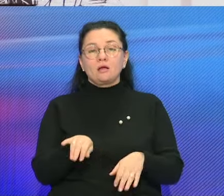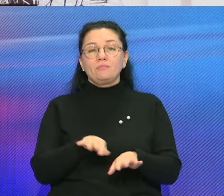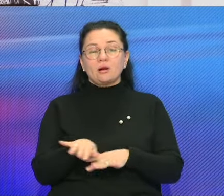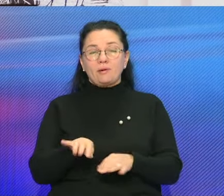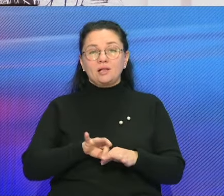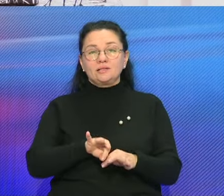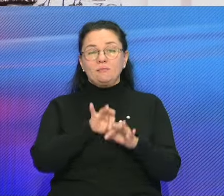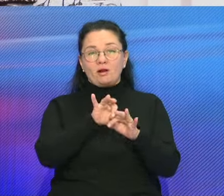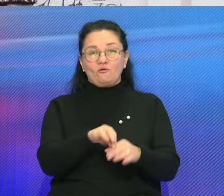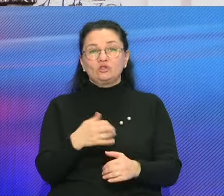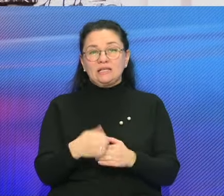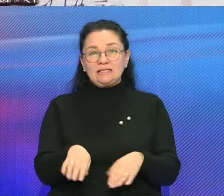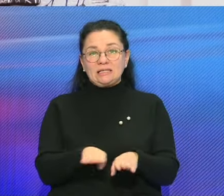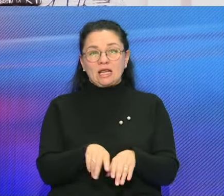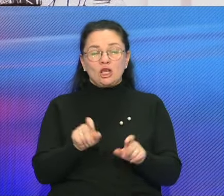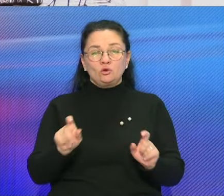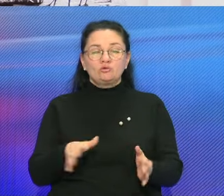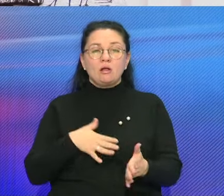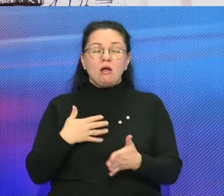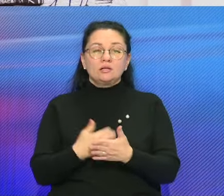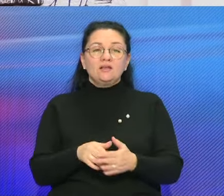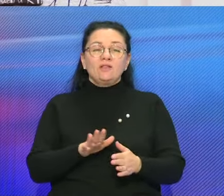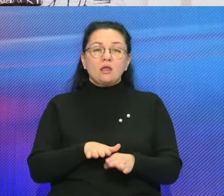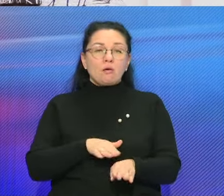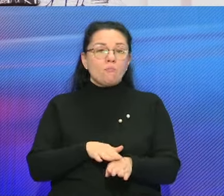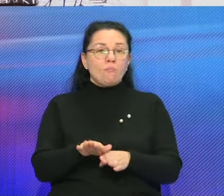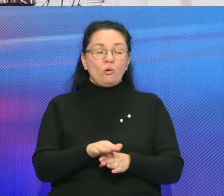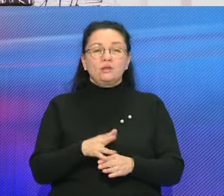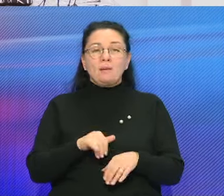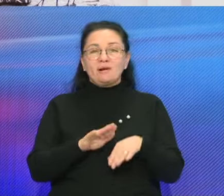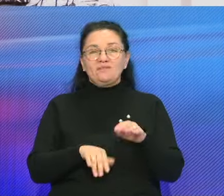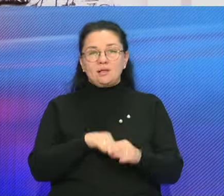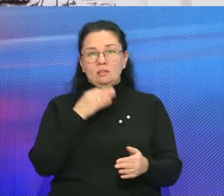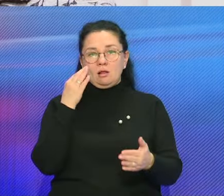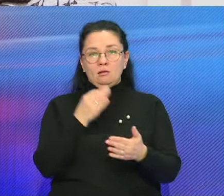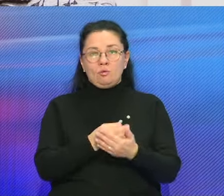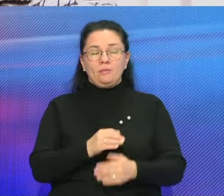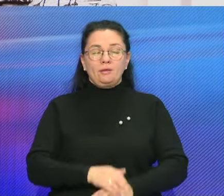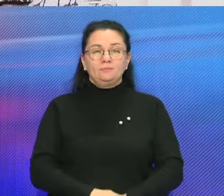данной категории граждан, активных и наполненных профессиональным опытом.